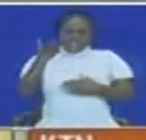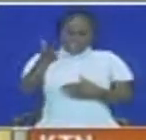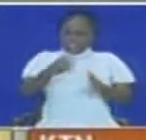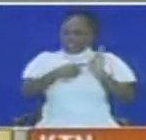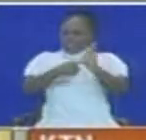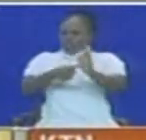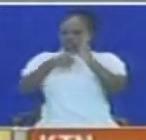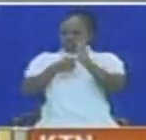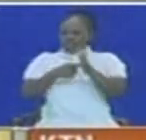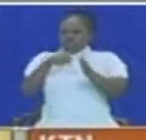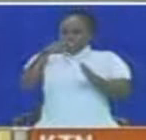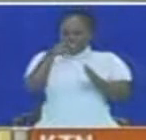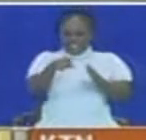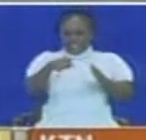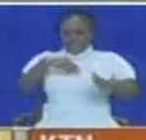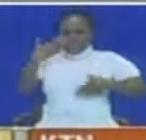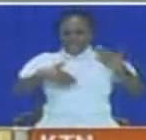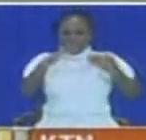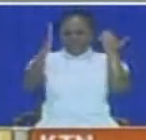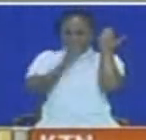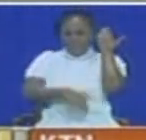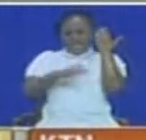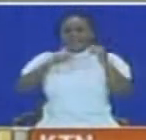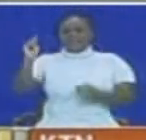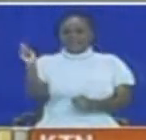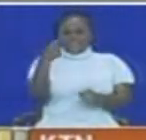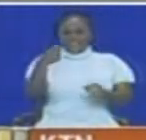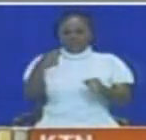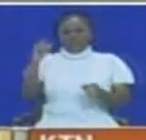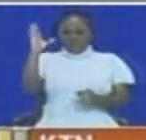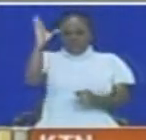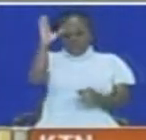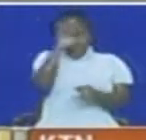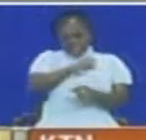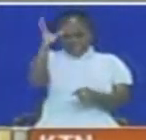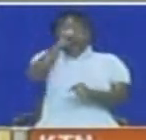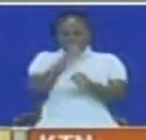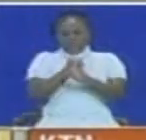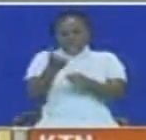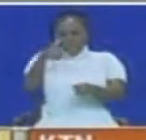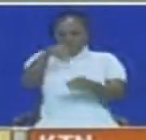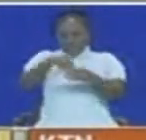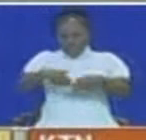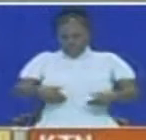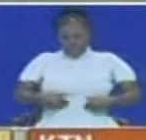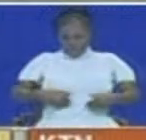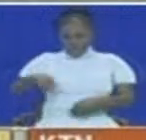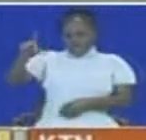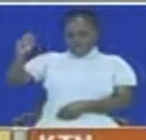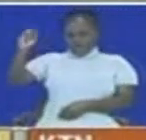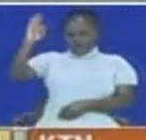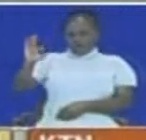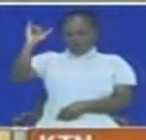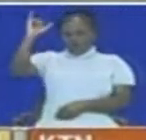linaloonyesha kinaya kikubwa cha taifa la Kenya katika kupambana na ukosefu wa ajira miongoni mwa vijana. Mwanahabari Lofti Matambu